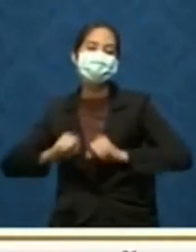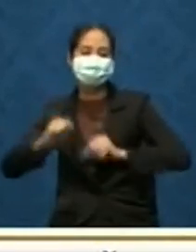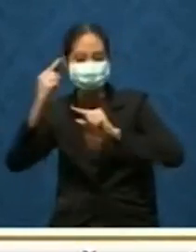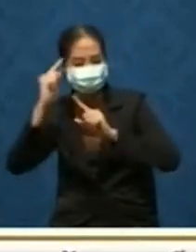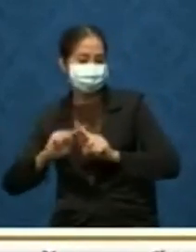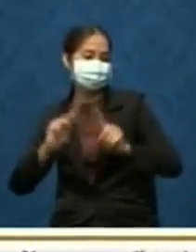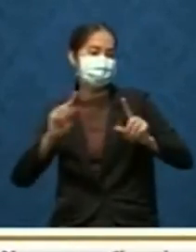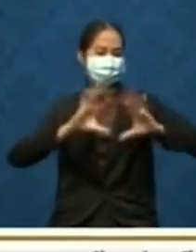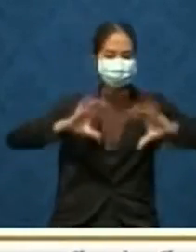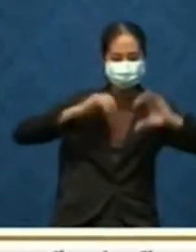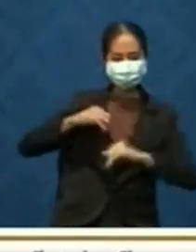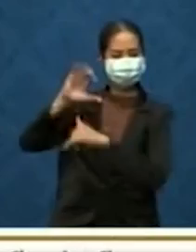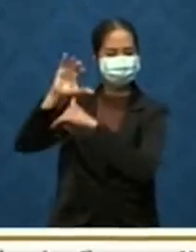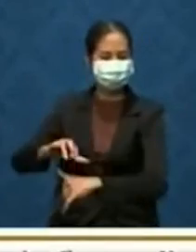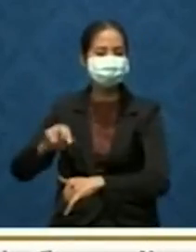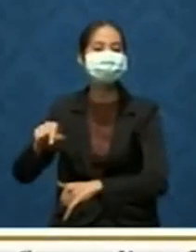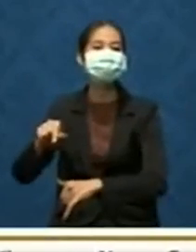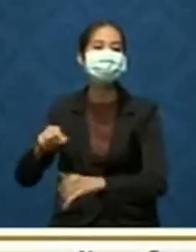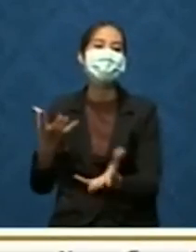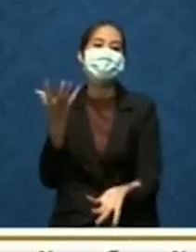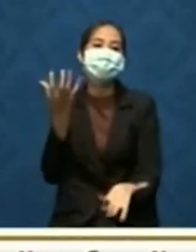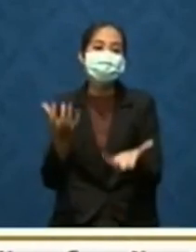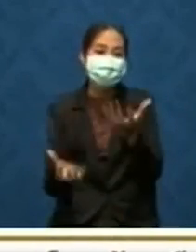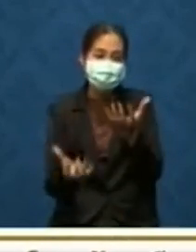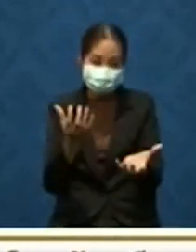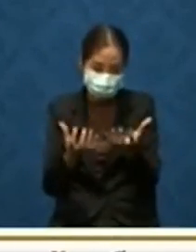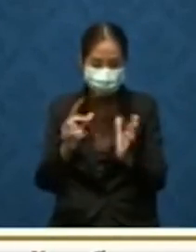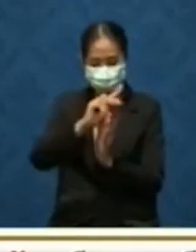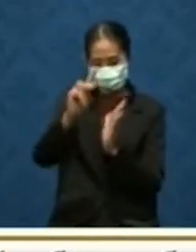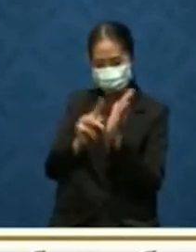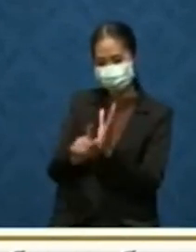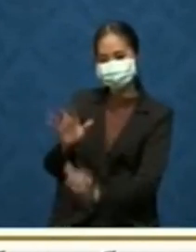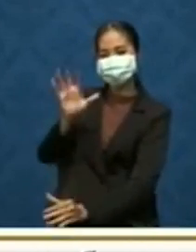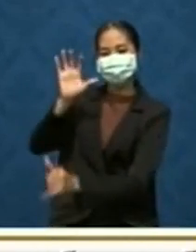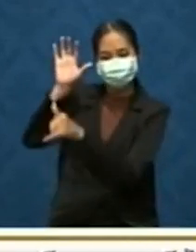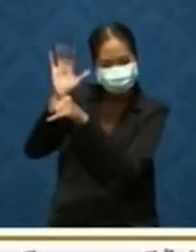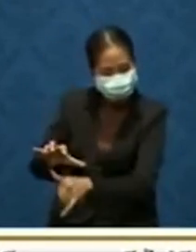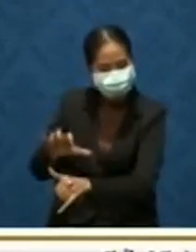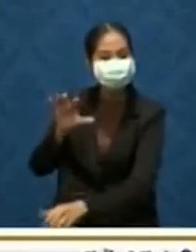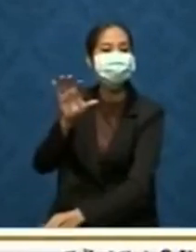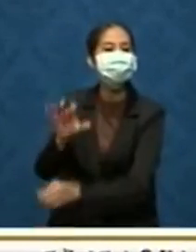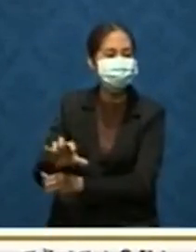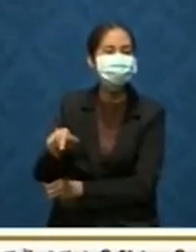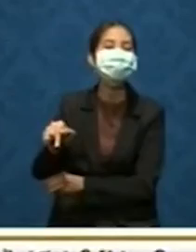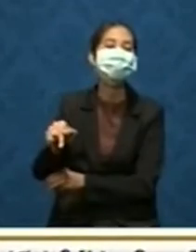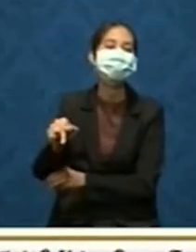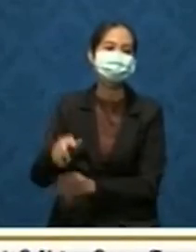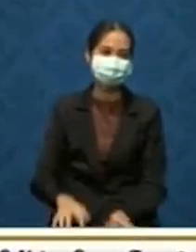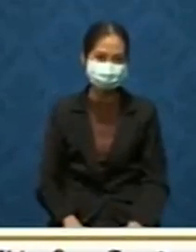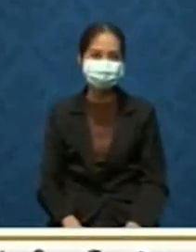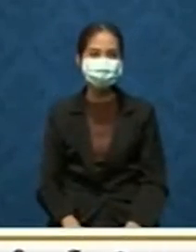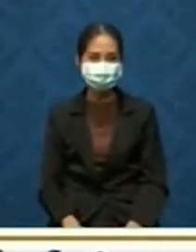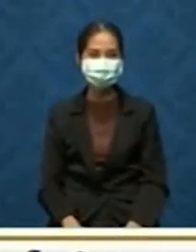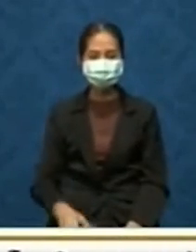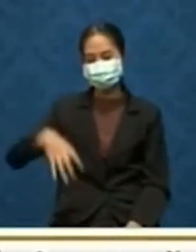แบบนี้ตุลาการใช้ความรุนแรงทางกฎหมายกฎปราบวิธีการคิดแบบนี้